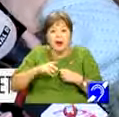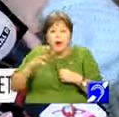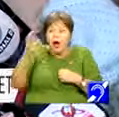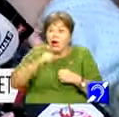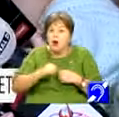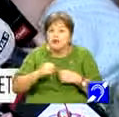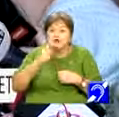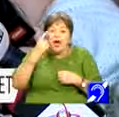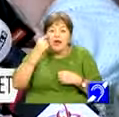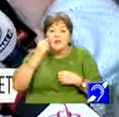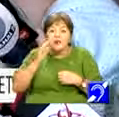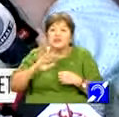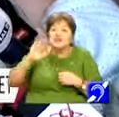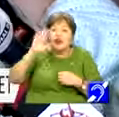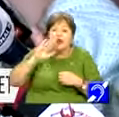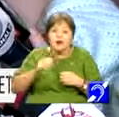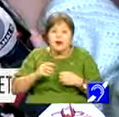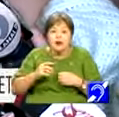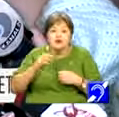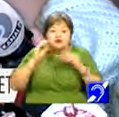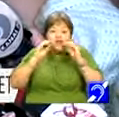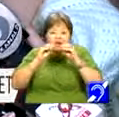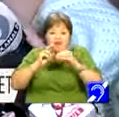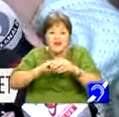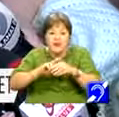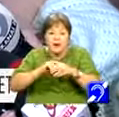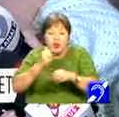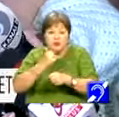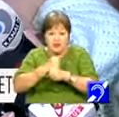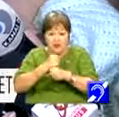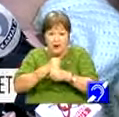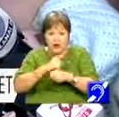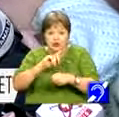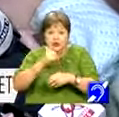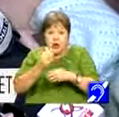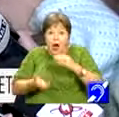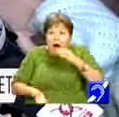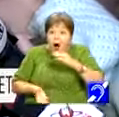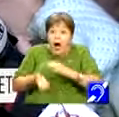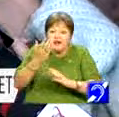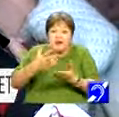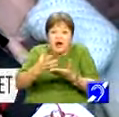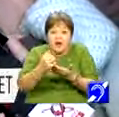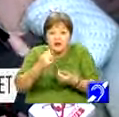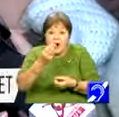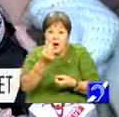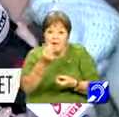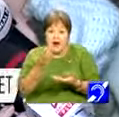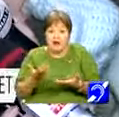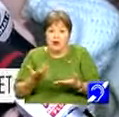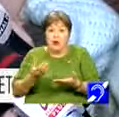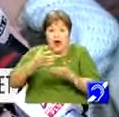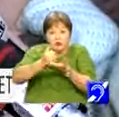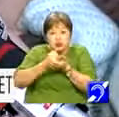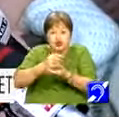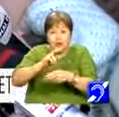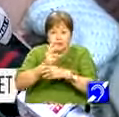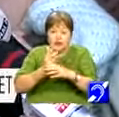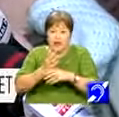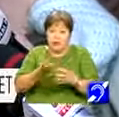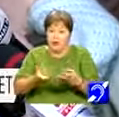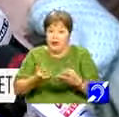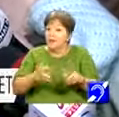străin casă și la crescut rapid rata de Colectare trei de asemenea are